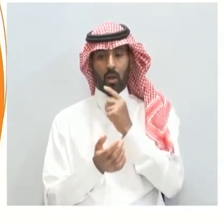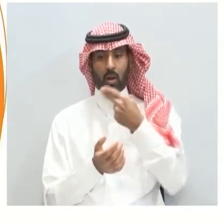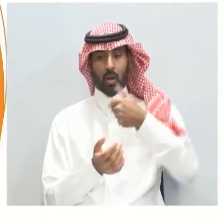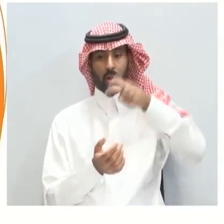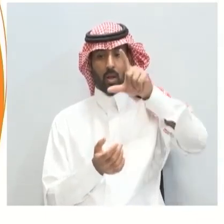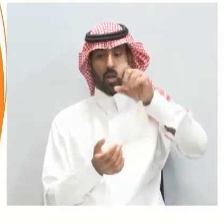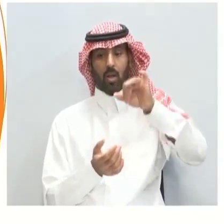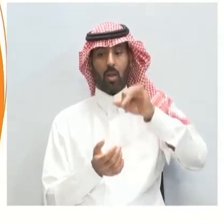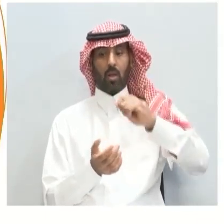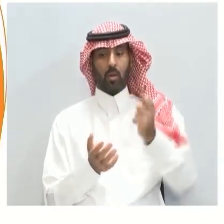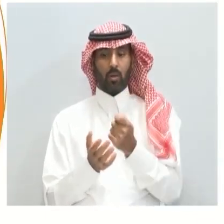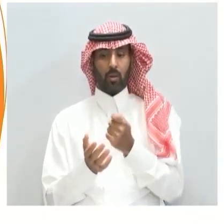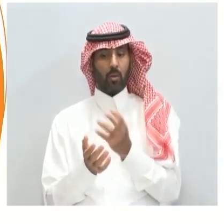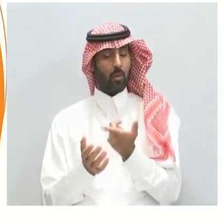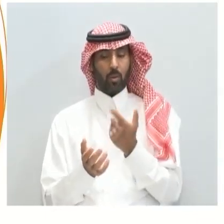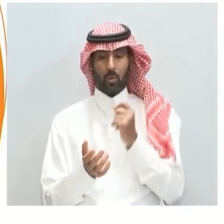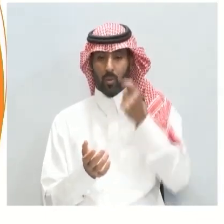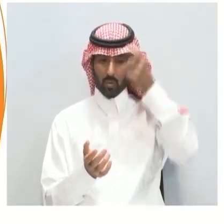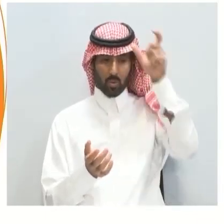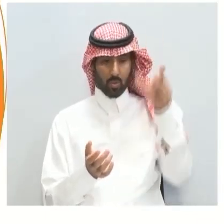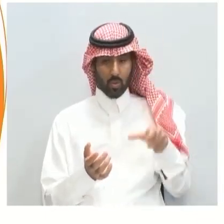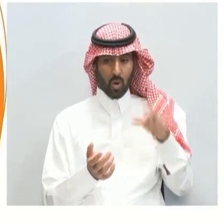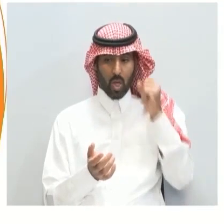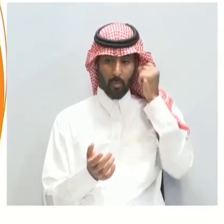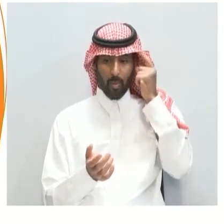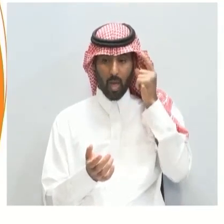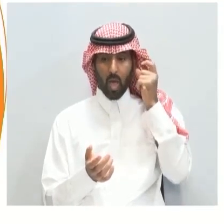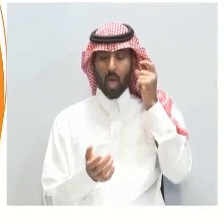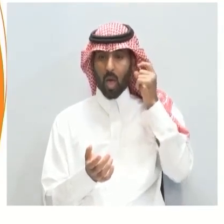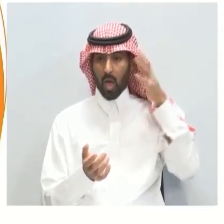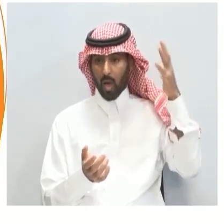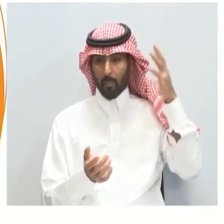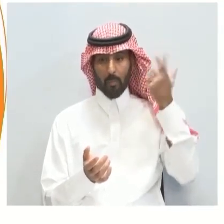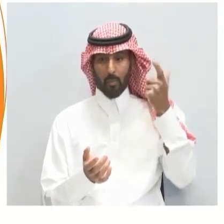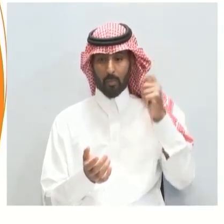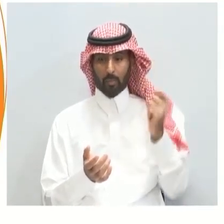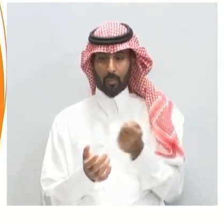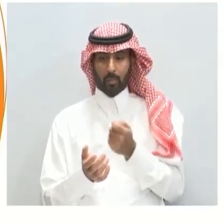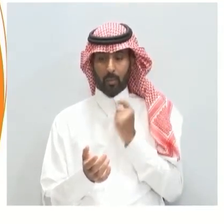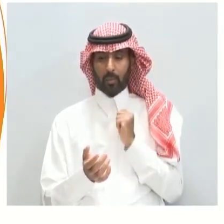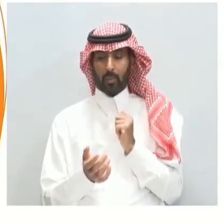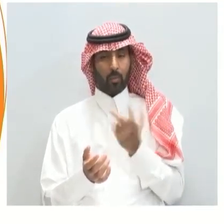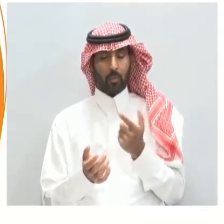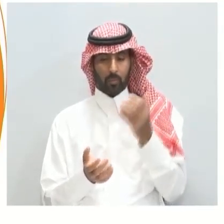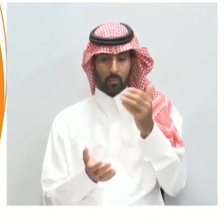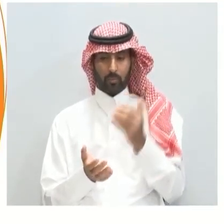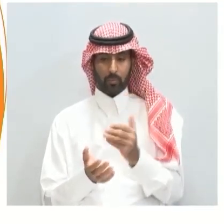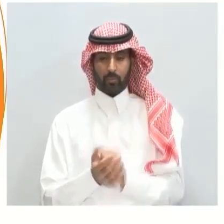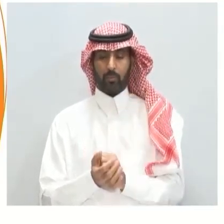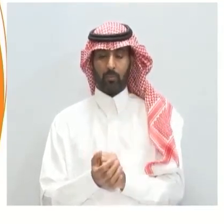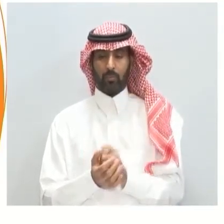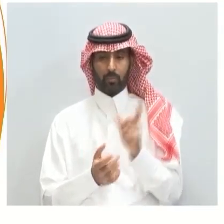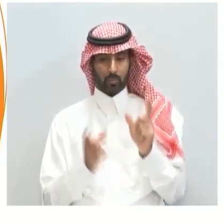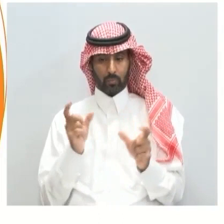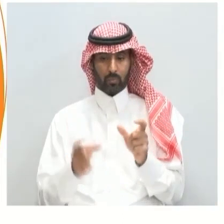علماء كثيرون في جمع هذا العلم وذكرنا لكم قبل قليل ان هذا العلم علم شريف اسهم فيه علماء